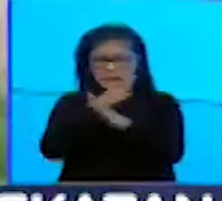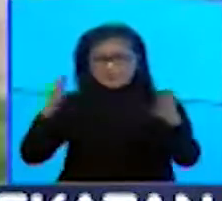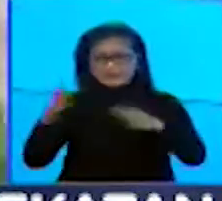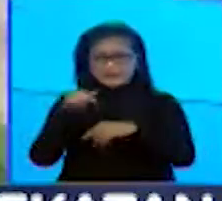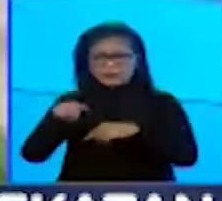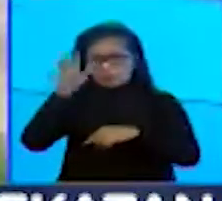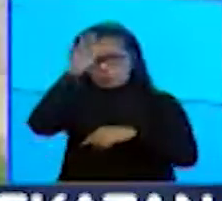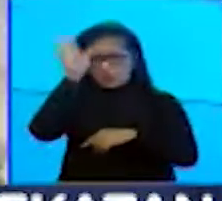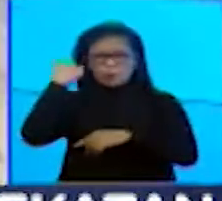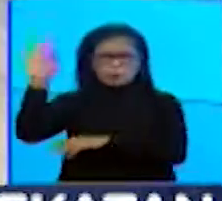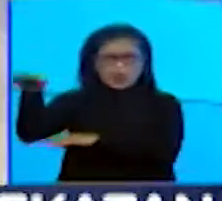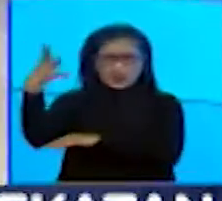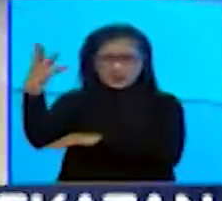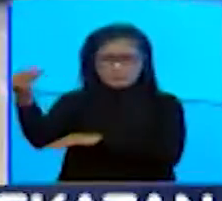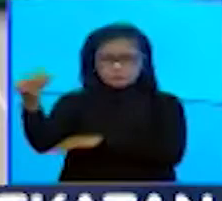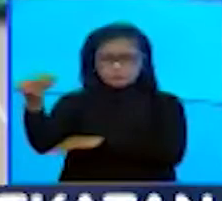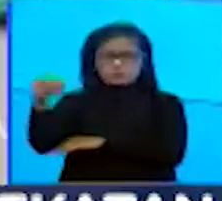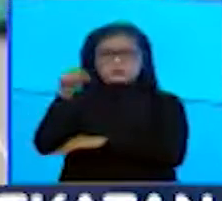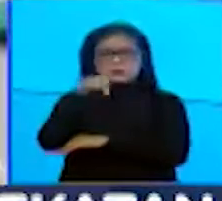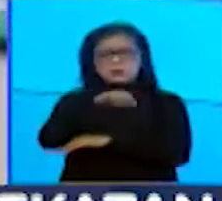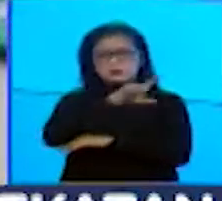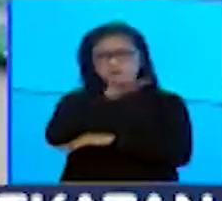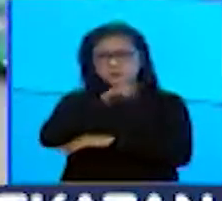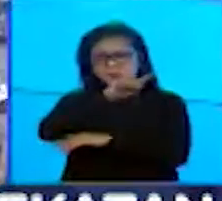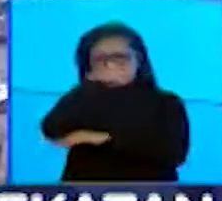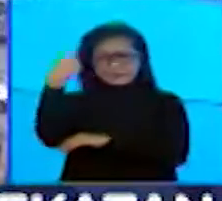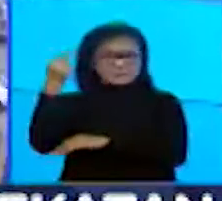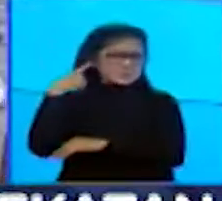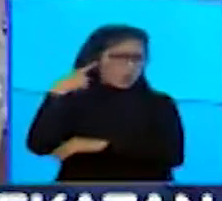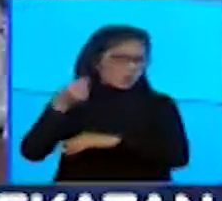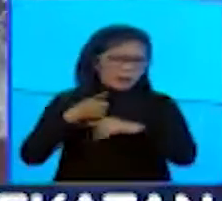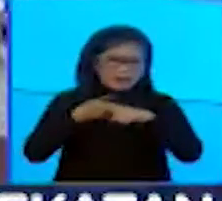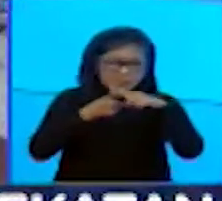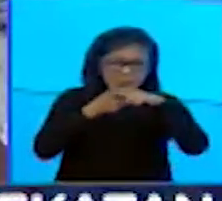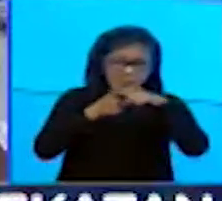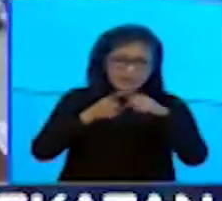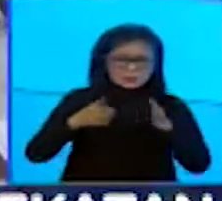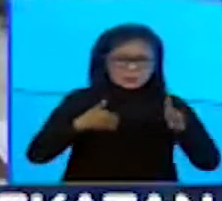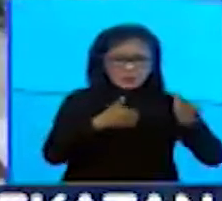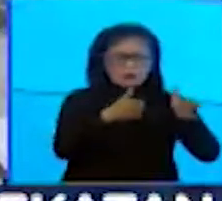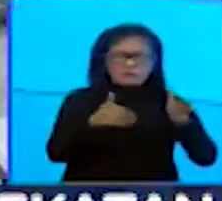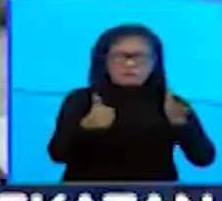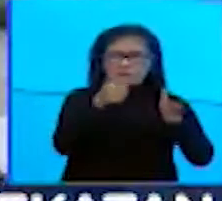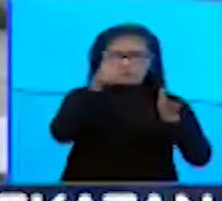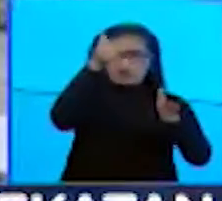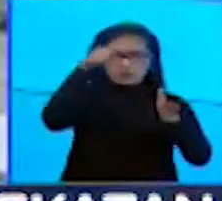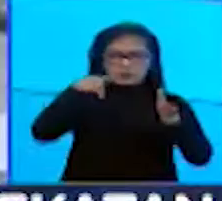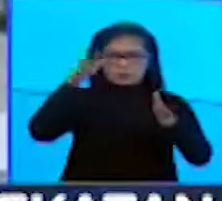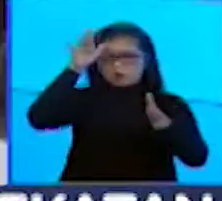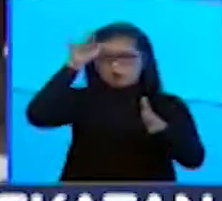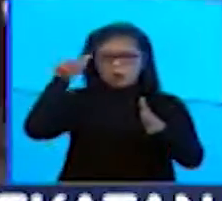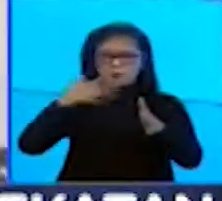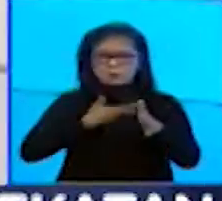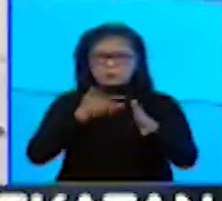Garut, Tasikmalaya hingga Jawa Tengah. Jalur ini merupakan favorit para pemudik untuk menghindari penyekatan. Jelang larangan mudik, Kepala